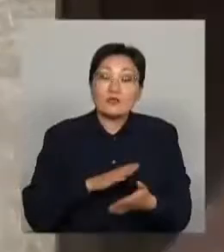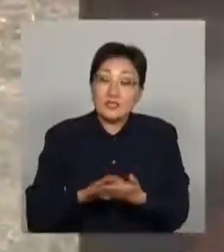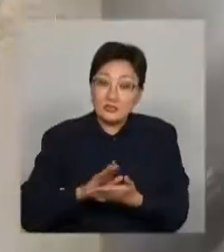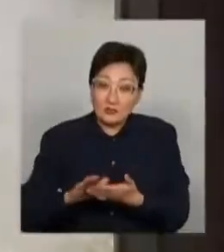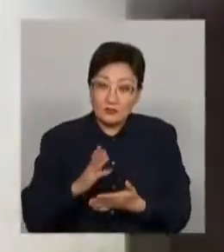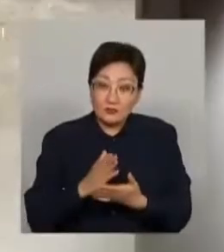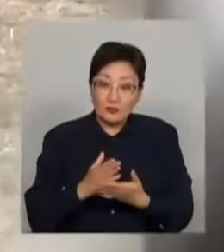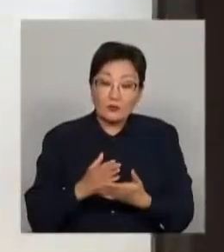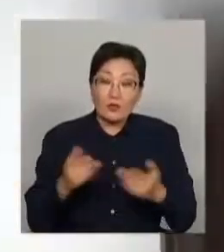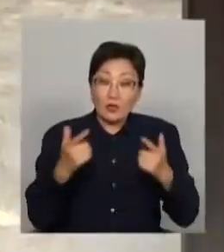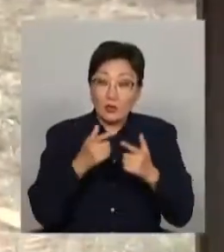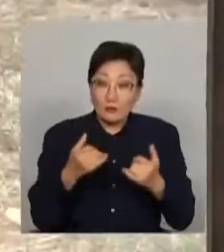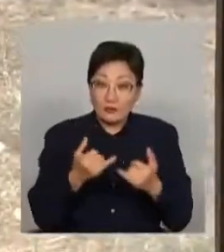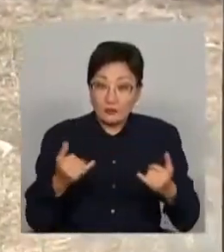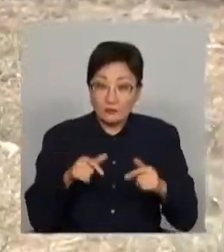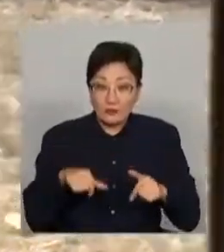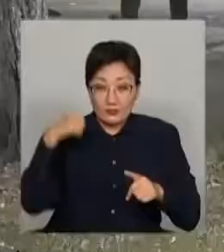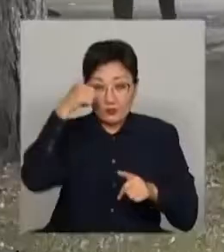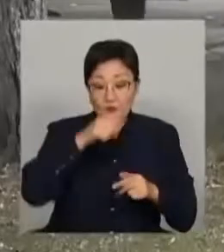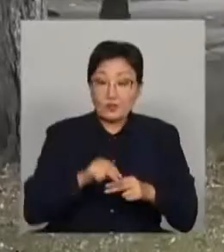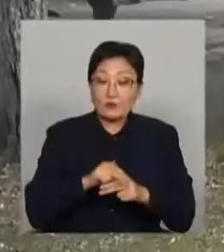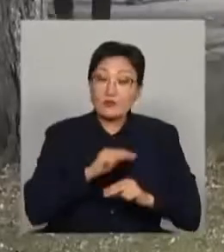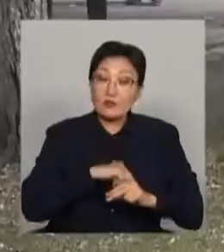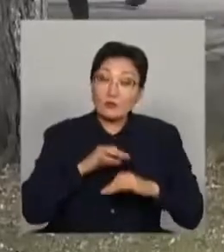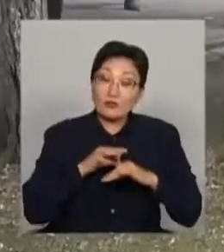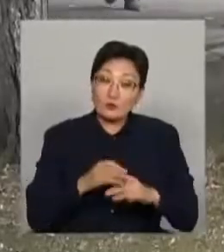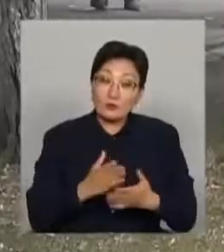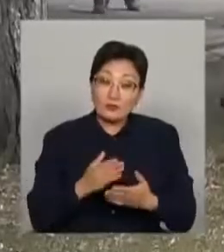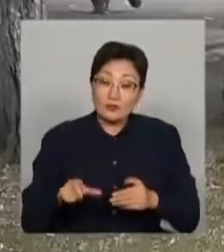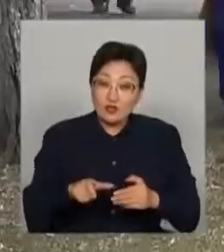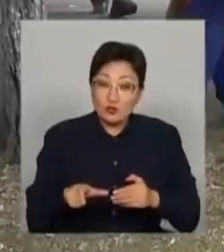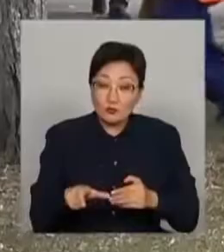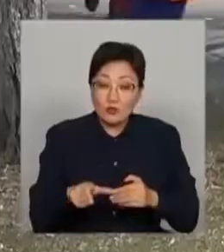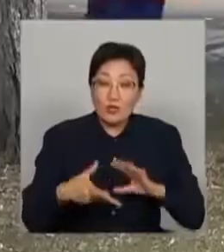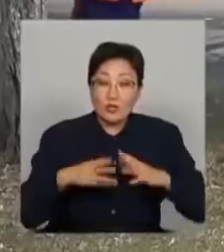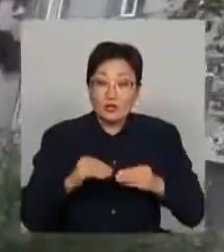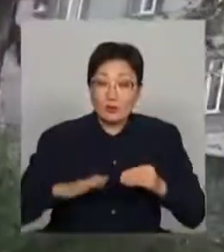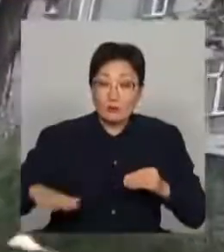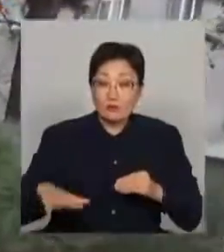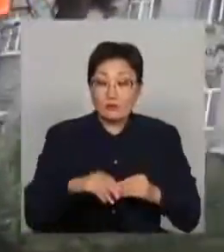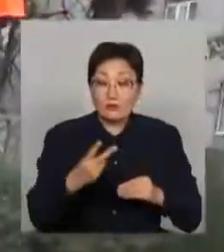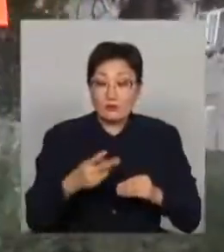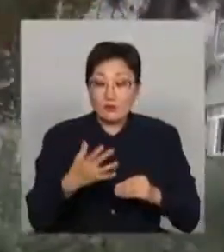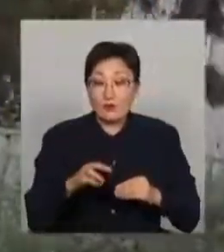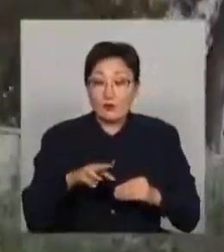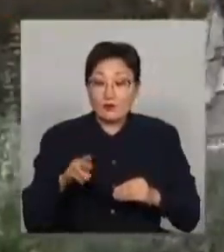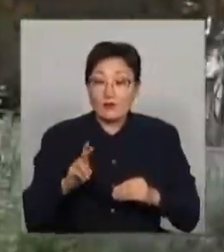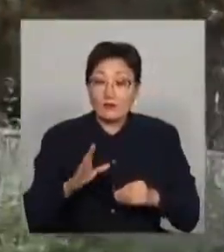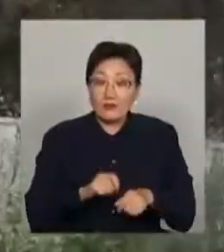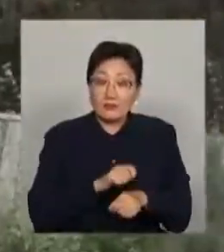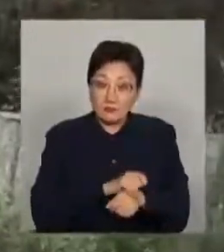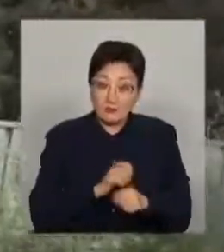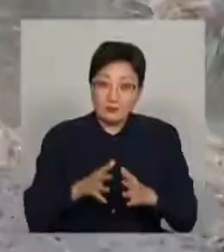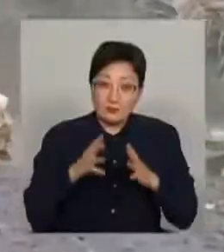жатыр. Ақпар үшін айта кетейік, биылдың өзінде жөндеу жұмыстары жүргізіліп жатқан жолдардың жалпы ауданы 25 миллион шаршы метрден